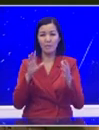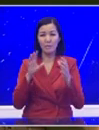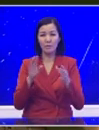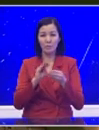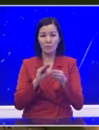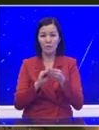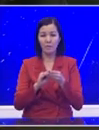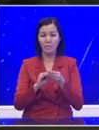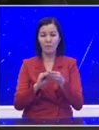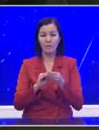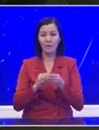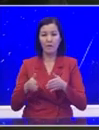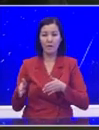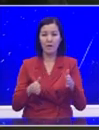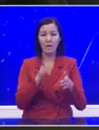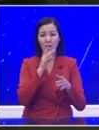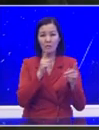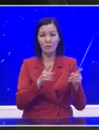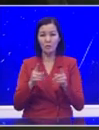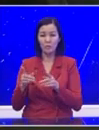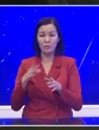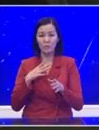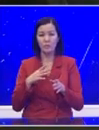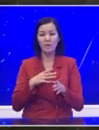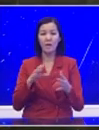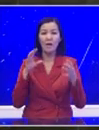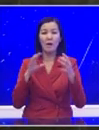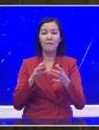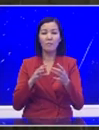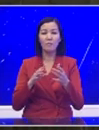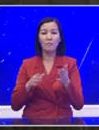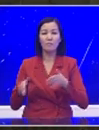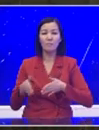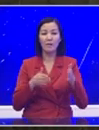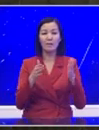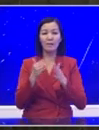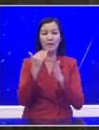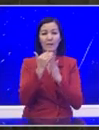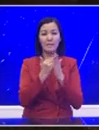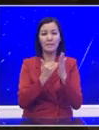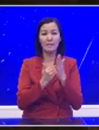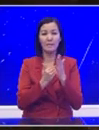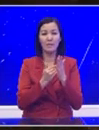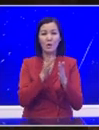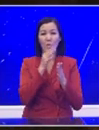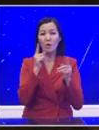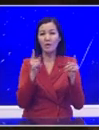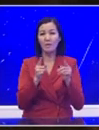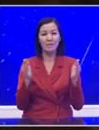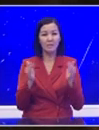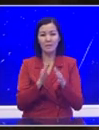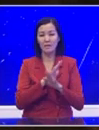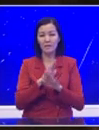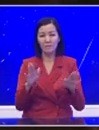қалпы жүріп жатыр әлі. Жағдайға қарамастан қаладағы автобус бағыттар кестесін қозғалыс аралығын қысқартпайды. Қазір Талдықорғанда